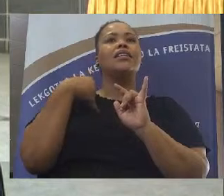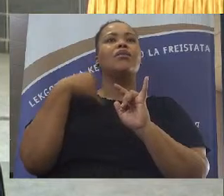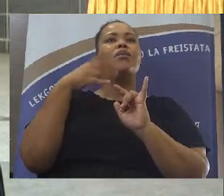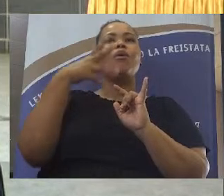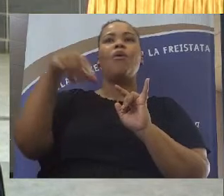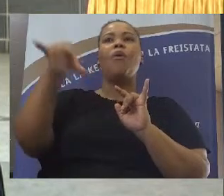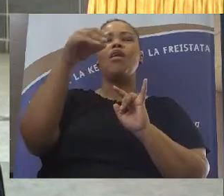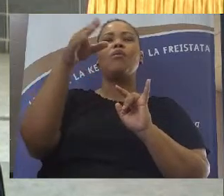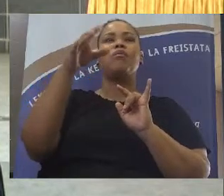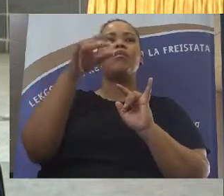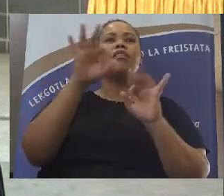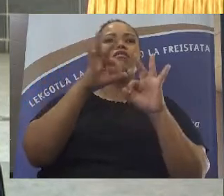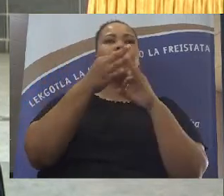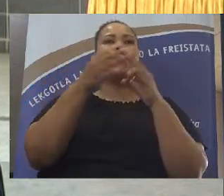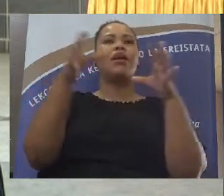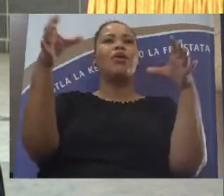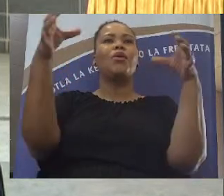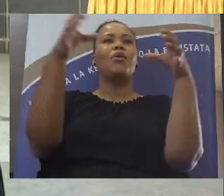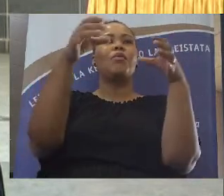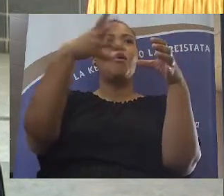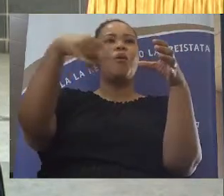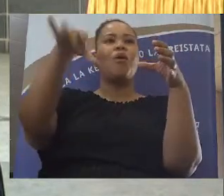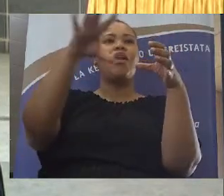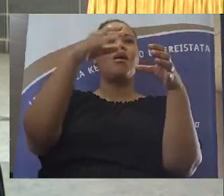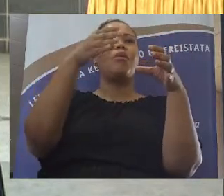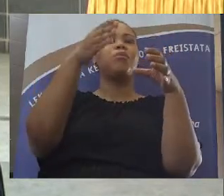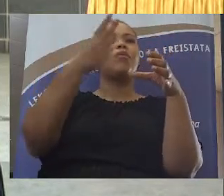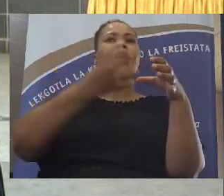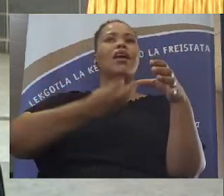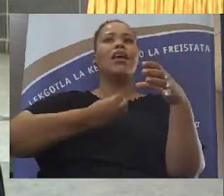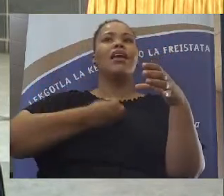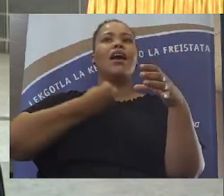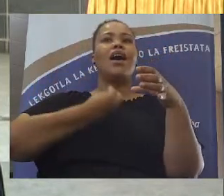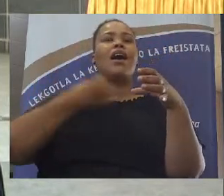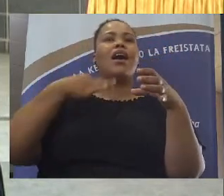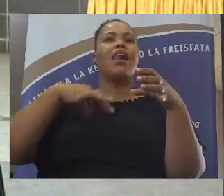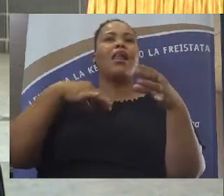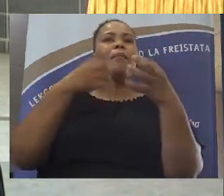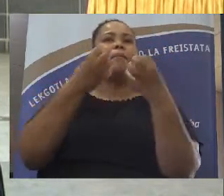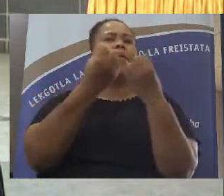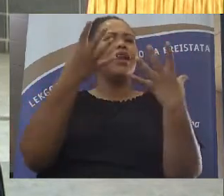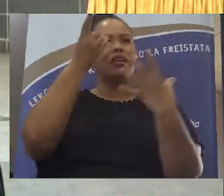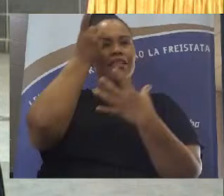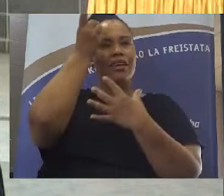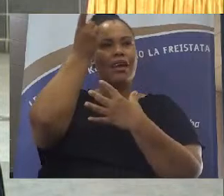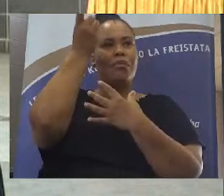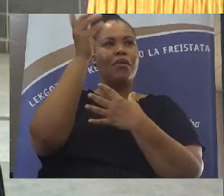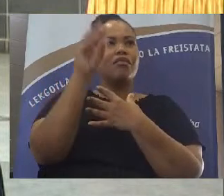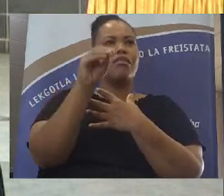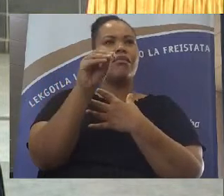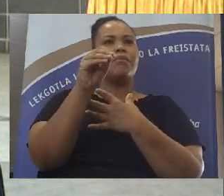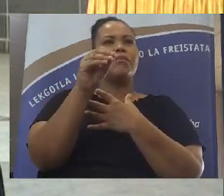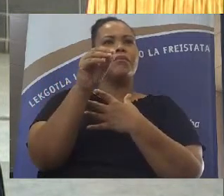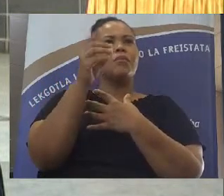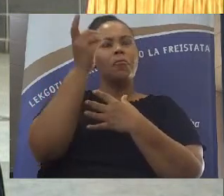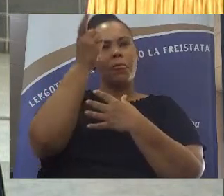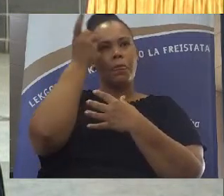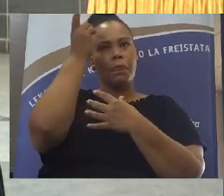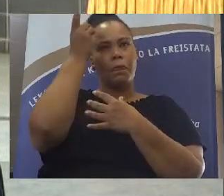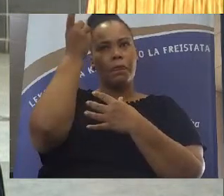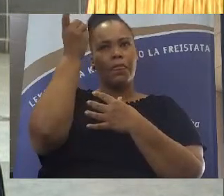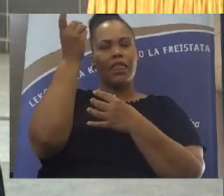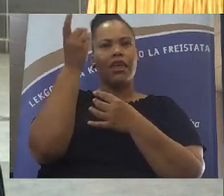almal as 'n groot familie. Daar's baie jong dames met drome wat hulle graag ook wil in die dorp